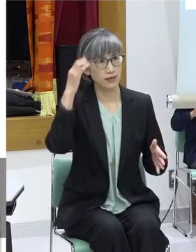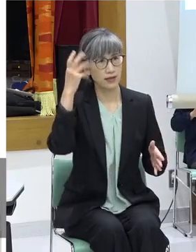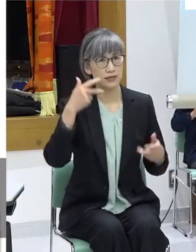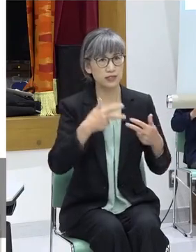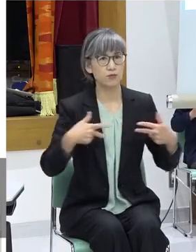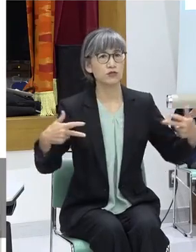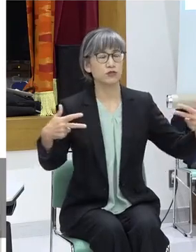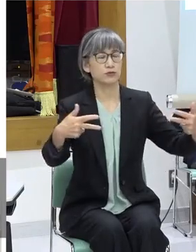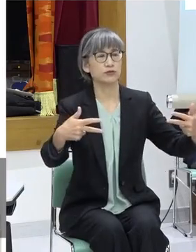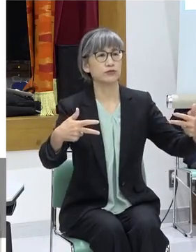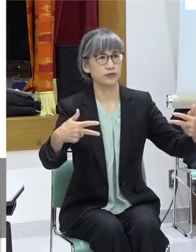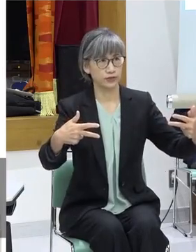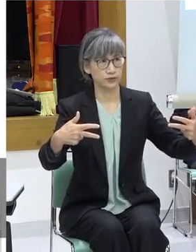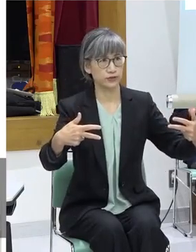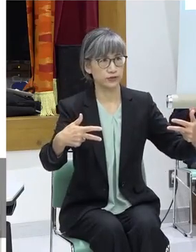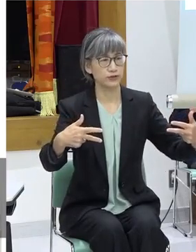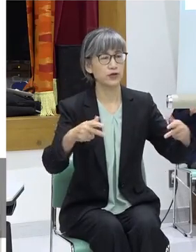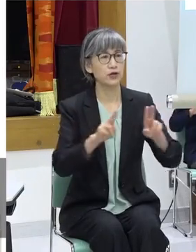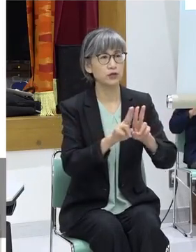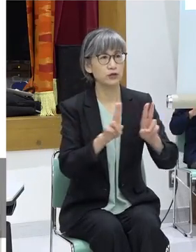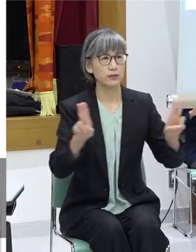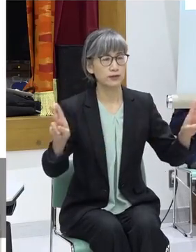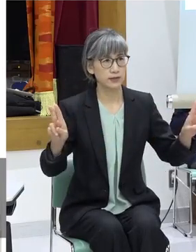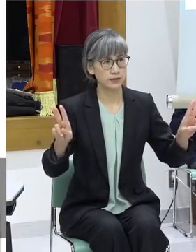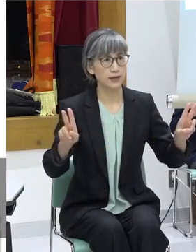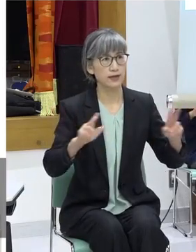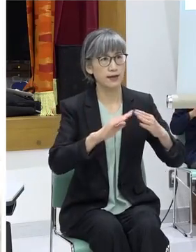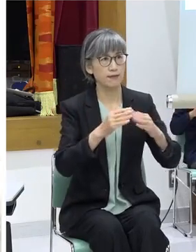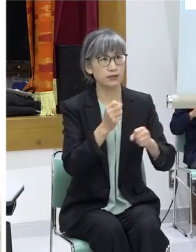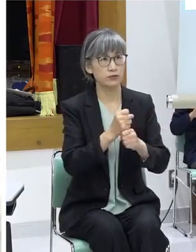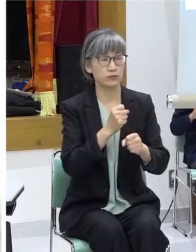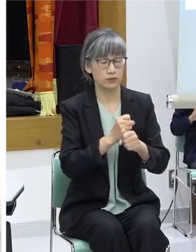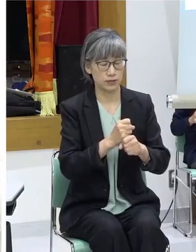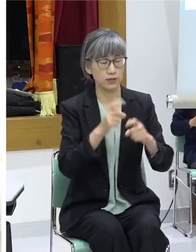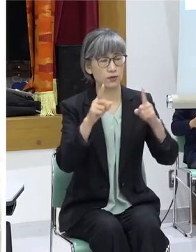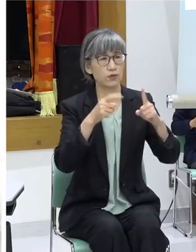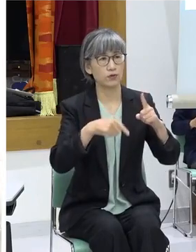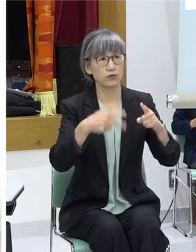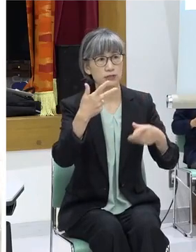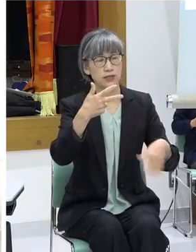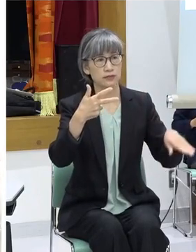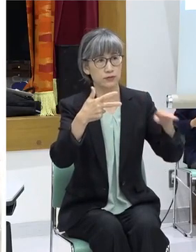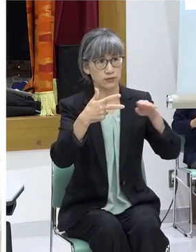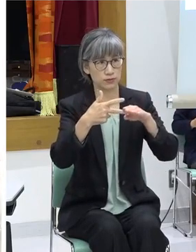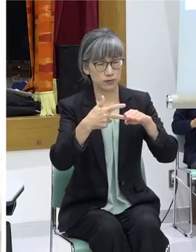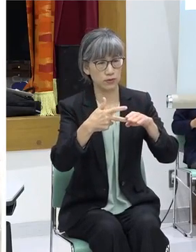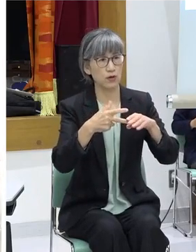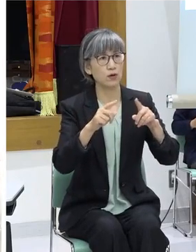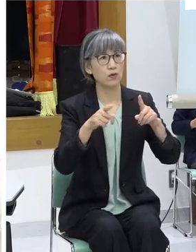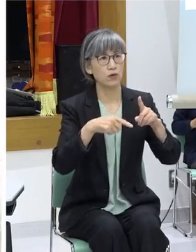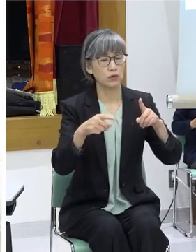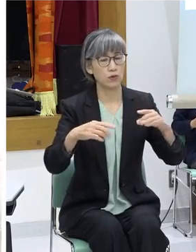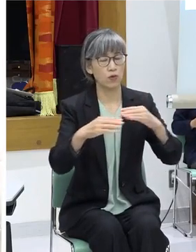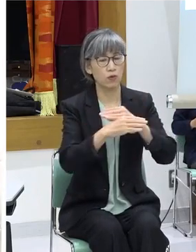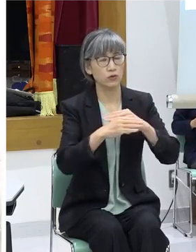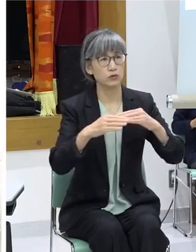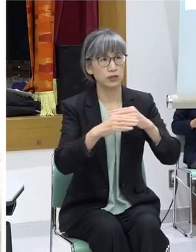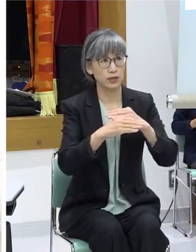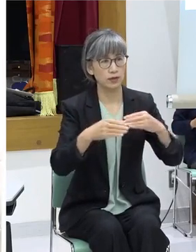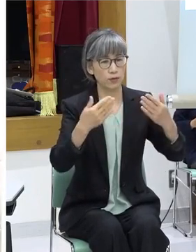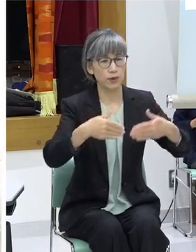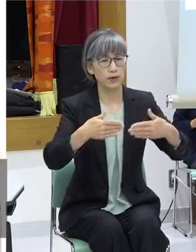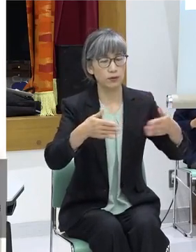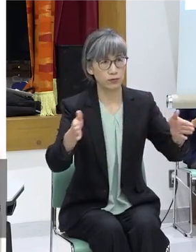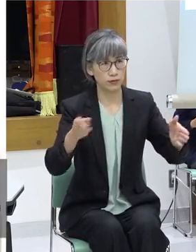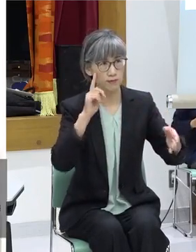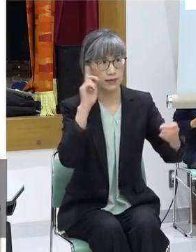ウム、ユニバーサルデザインのまちづくり、公共施設、公共交通機関のバリアフリー化を目